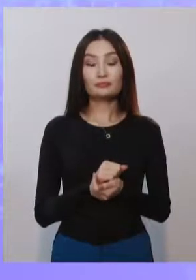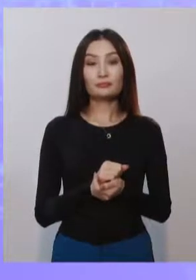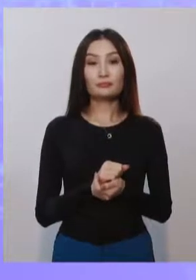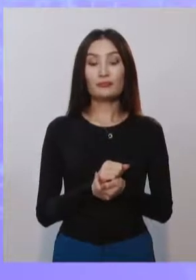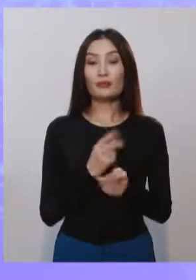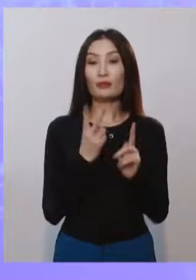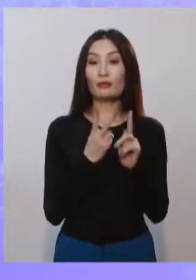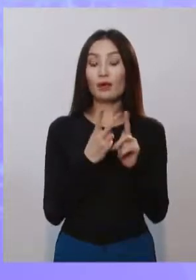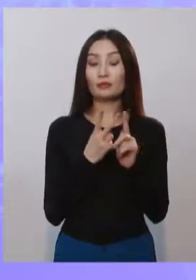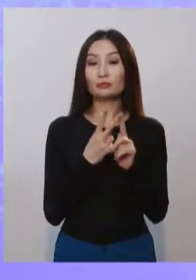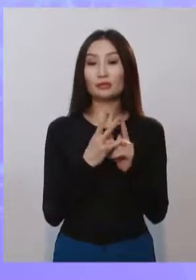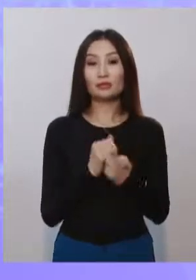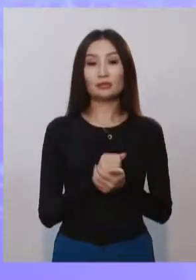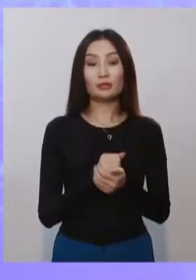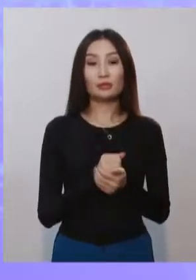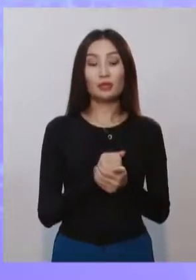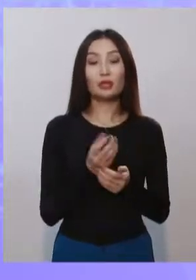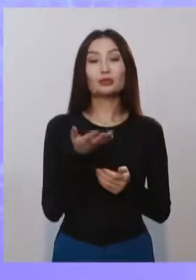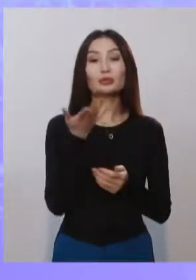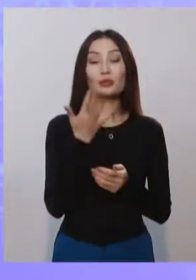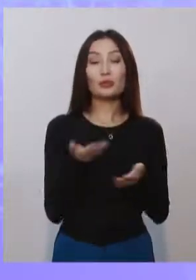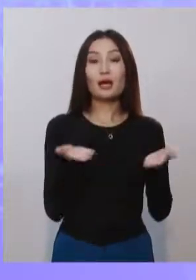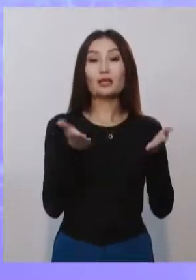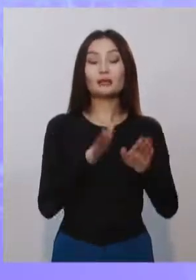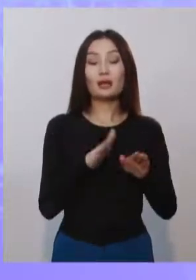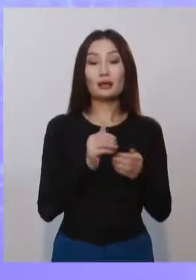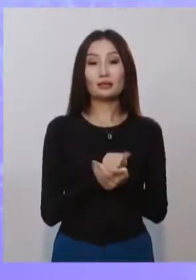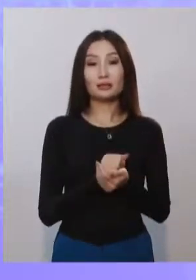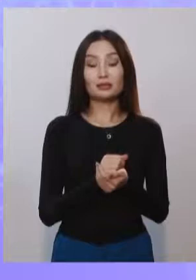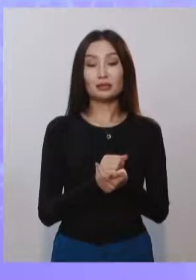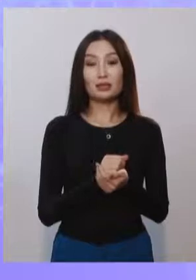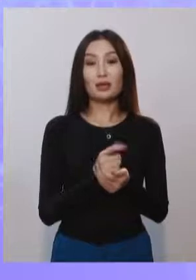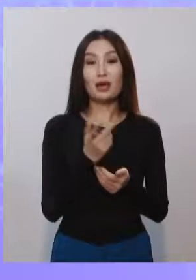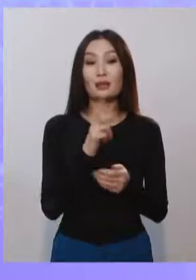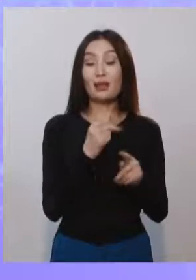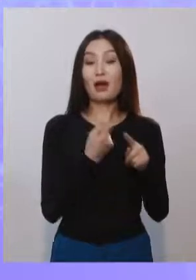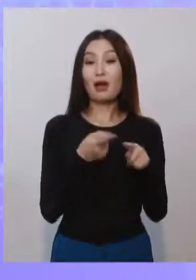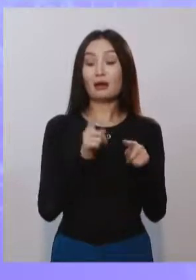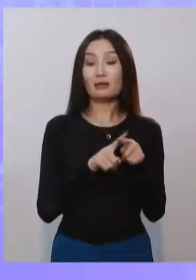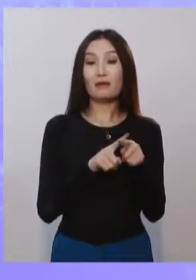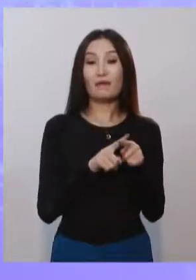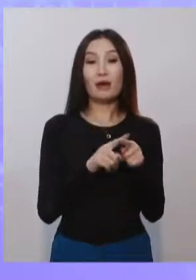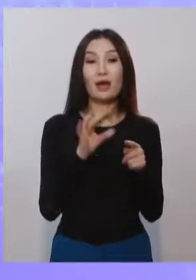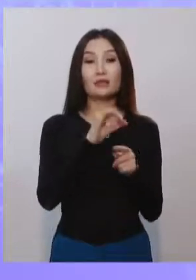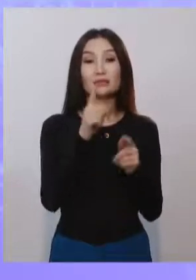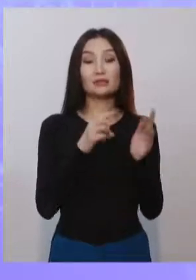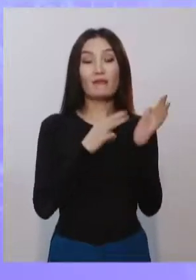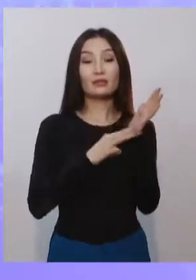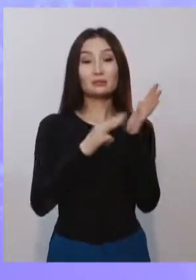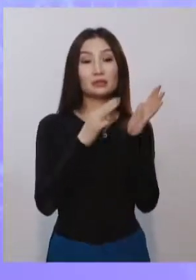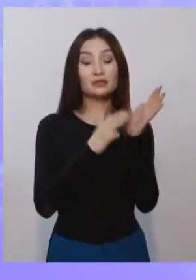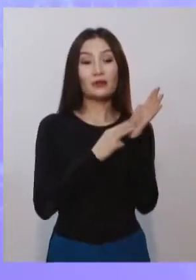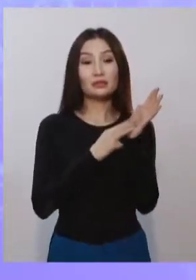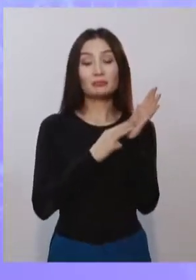вторым действием сколько осталось для этого из 88